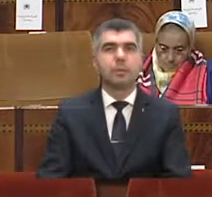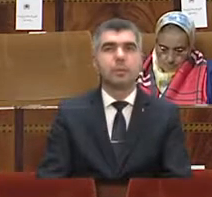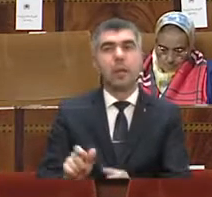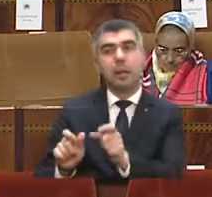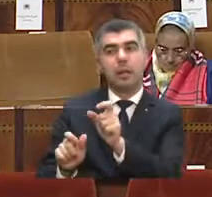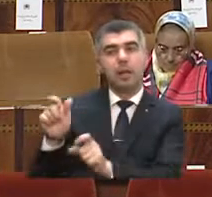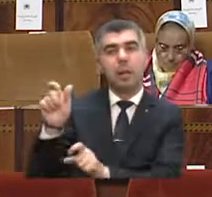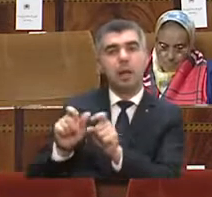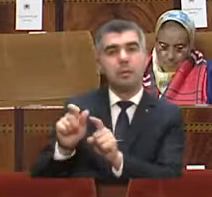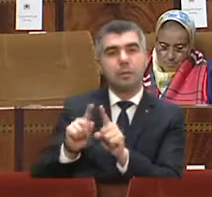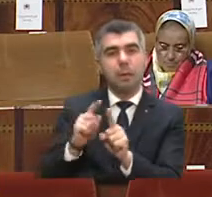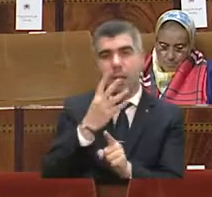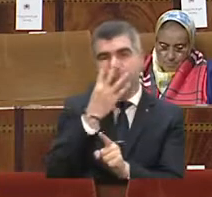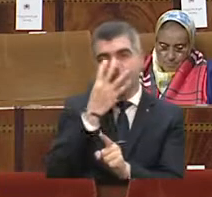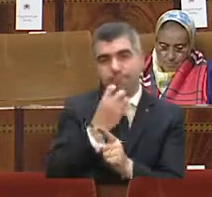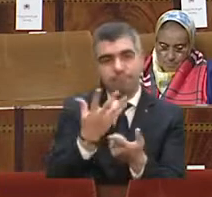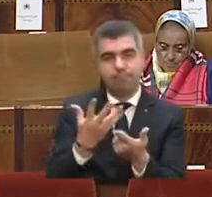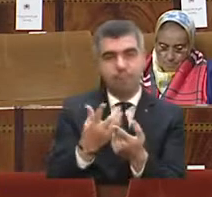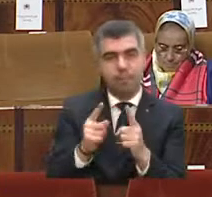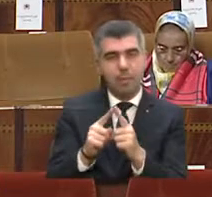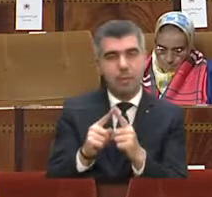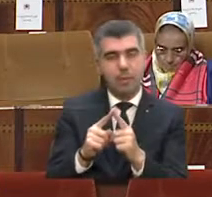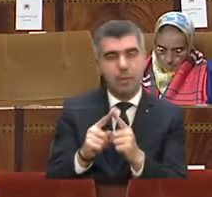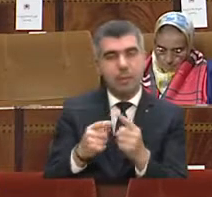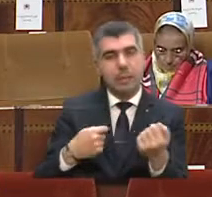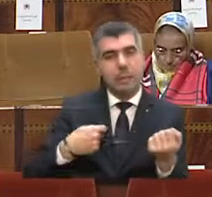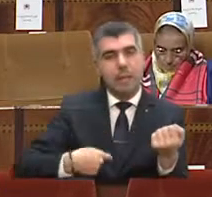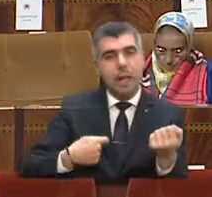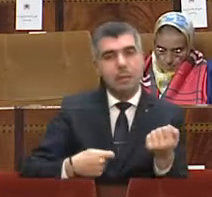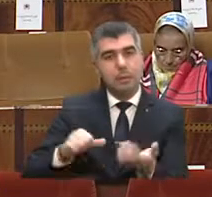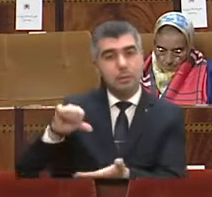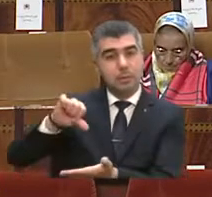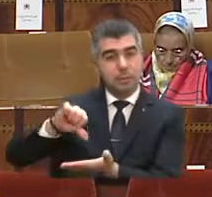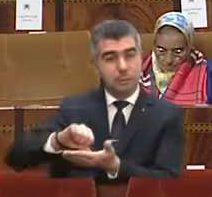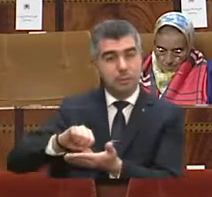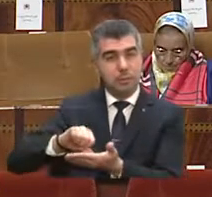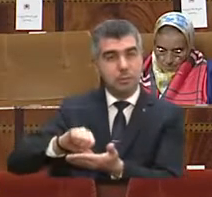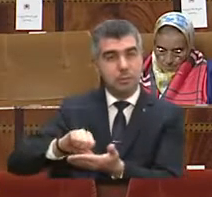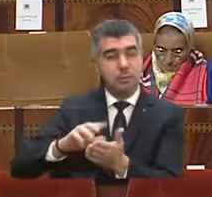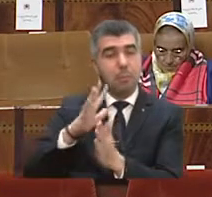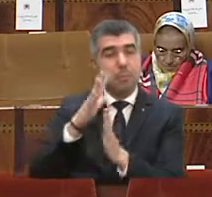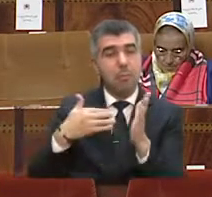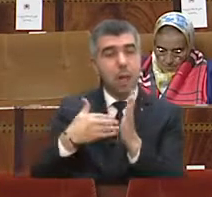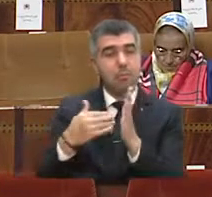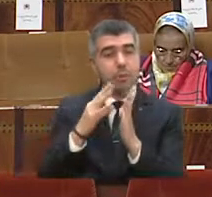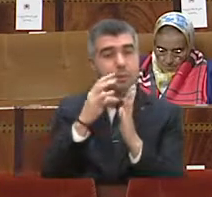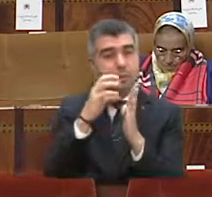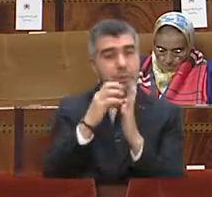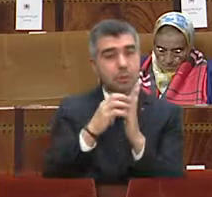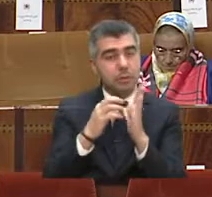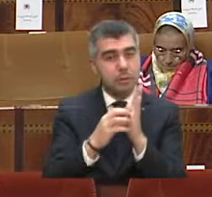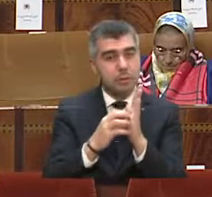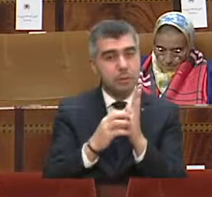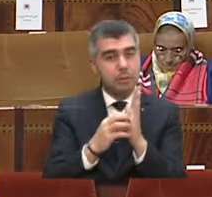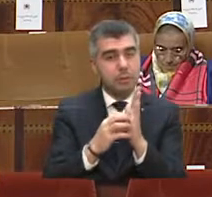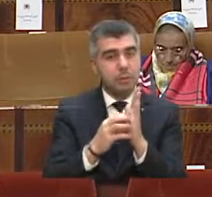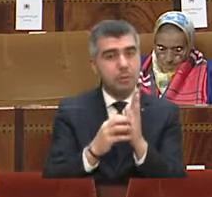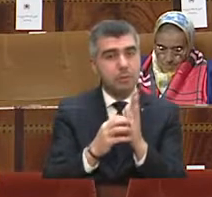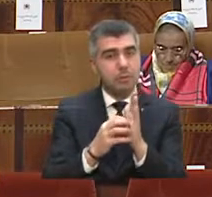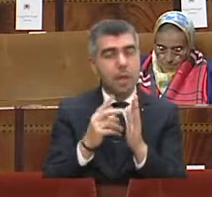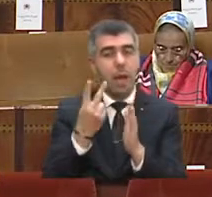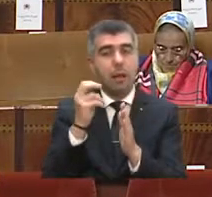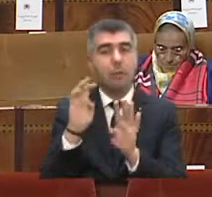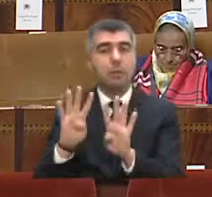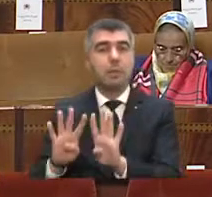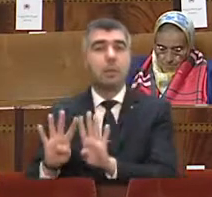أخذها اليأس، لأن هذه البرمجة هذه المحطة ديال السطات كانت من المفترض أن تكون تخرج لحيز الوجود في